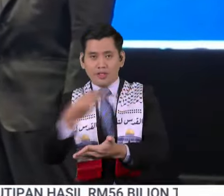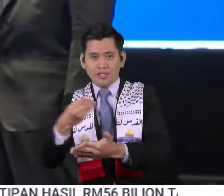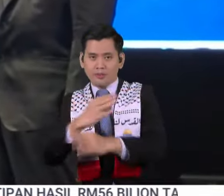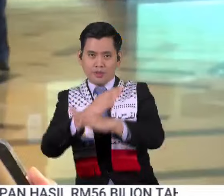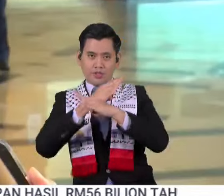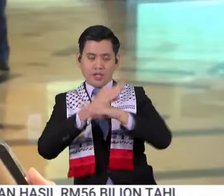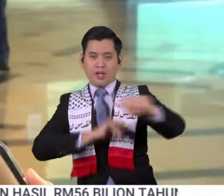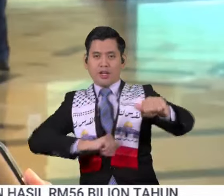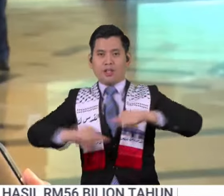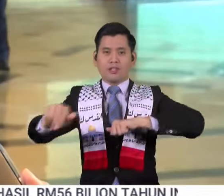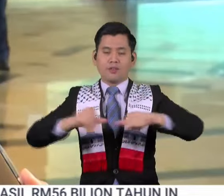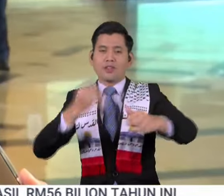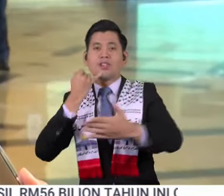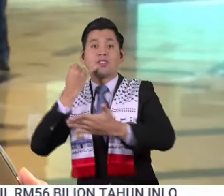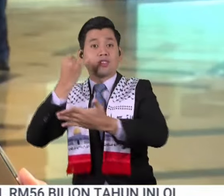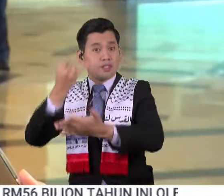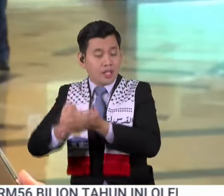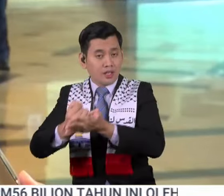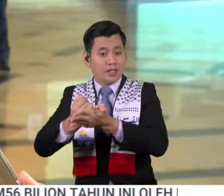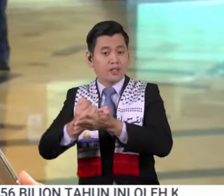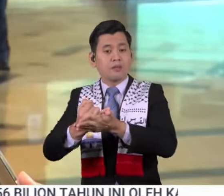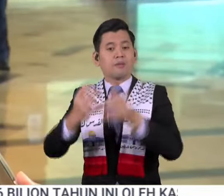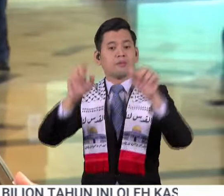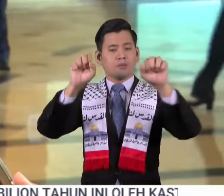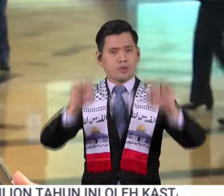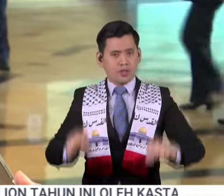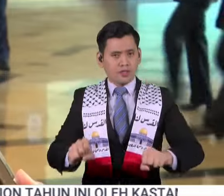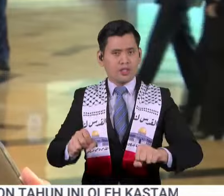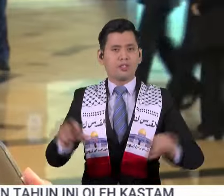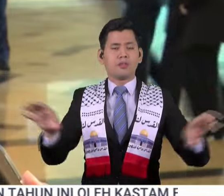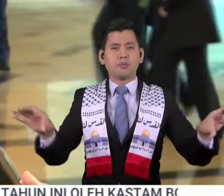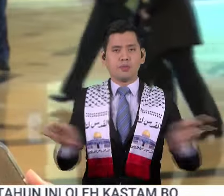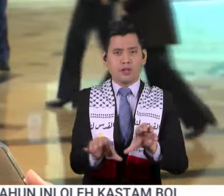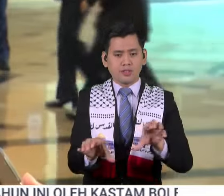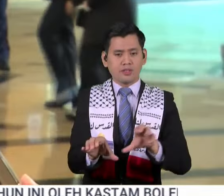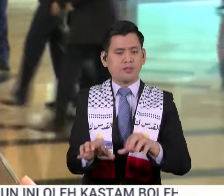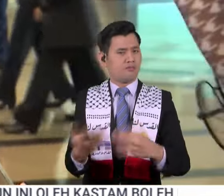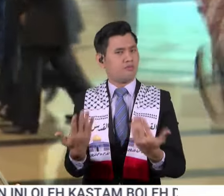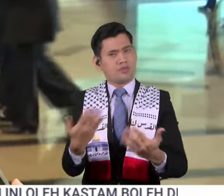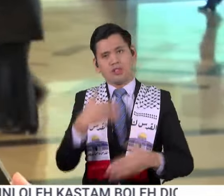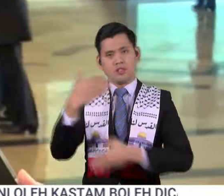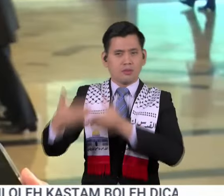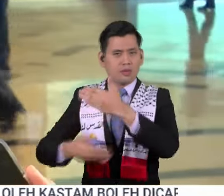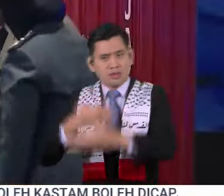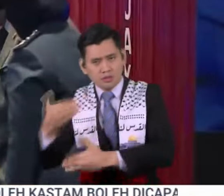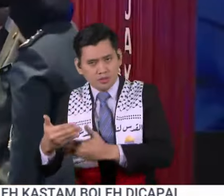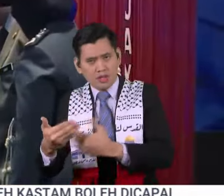penyeludupan yang boleh dikatakan semakin menjadi-jadi pada masa kini.